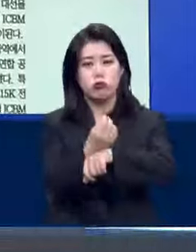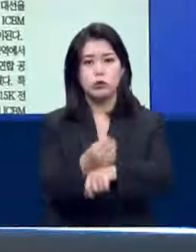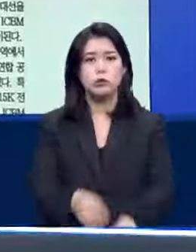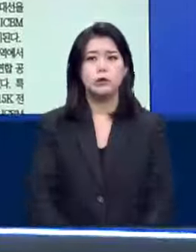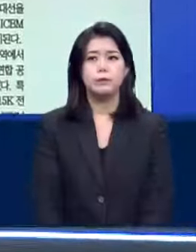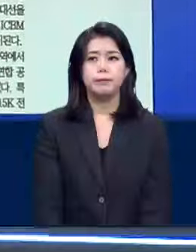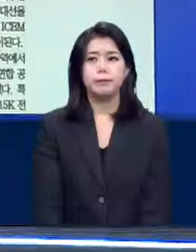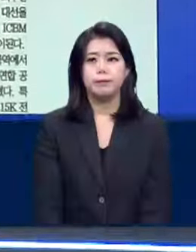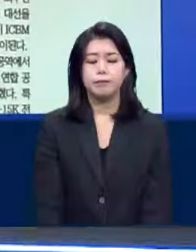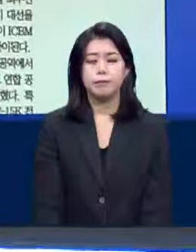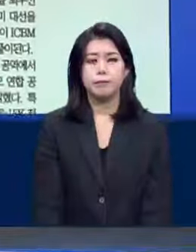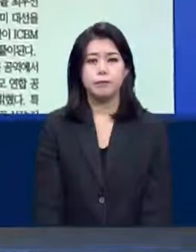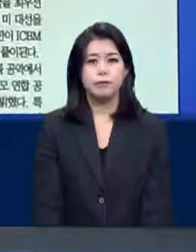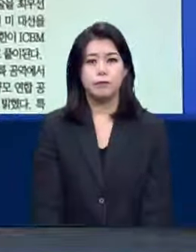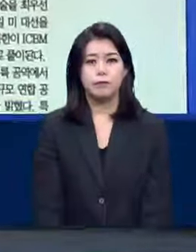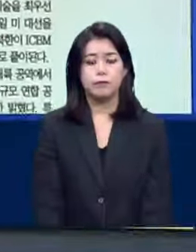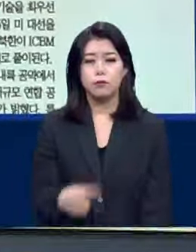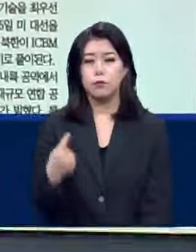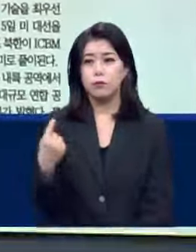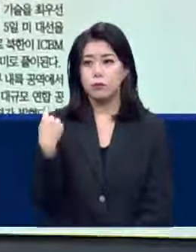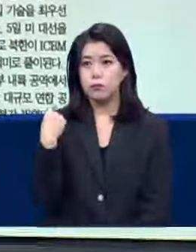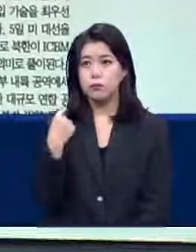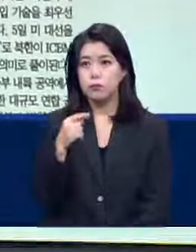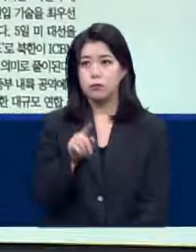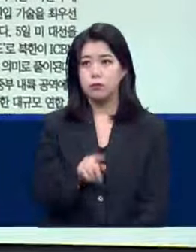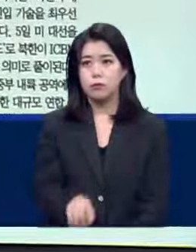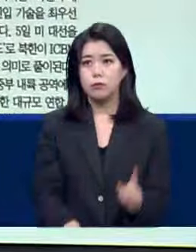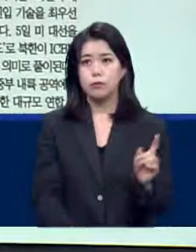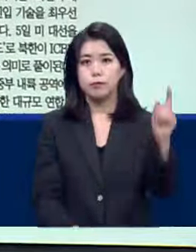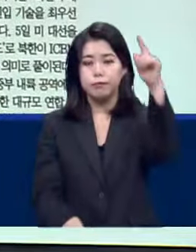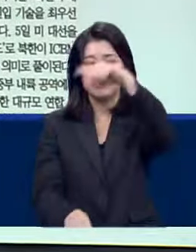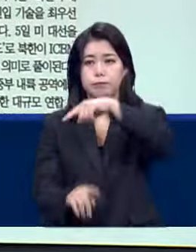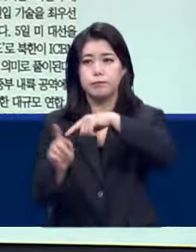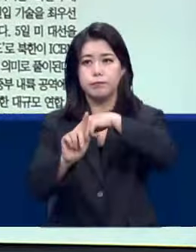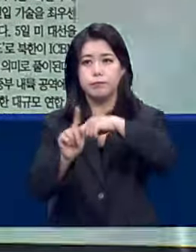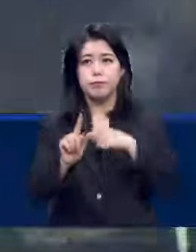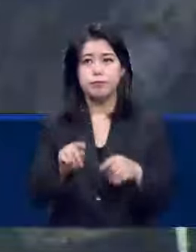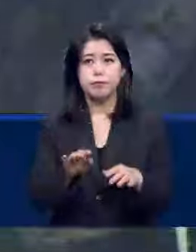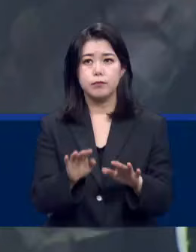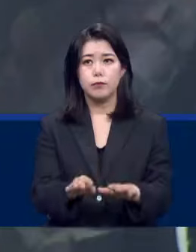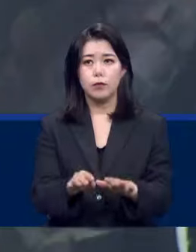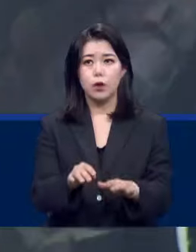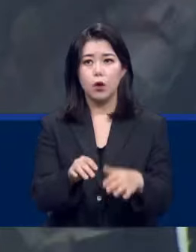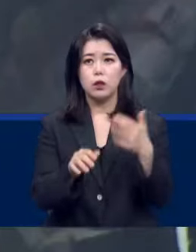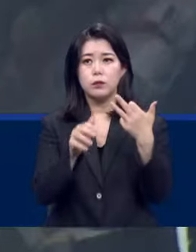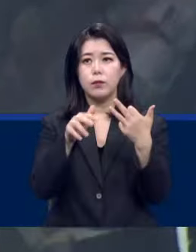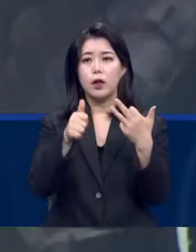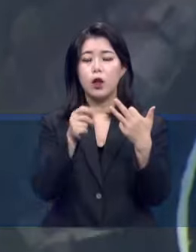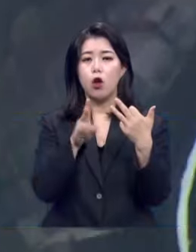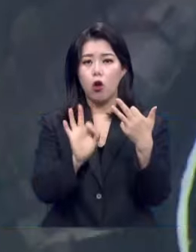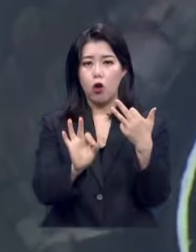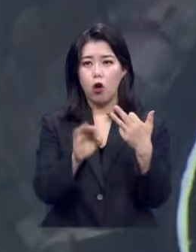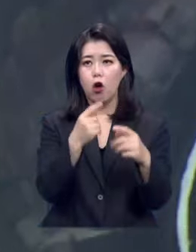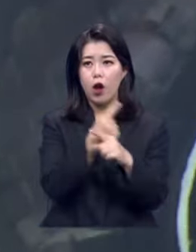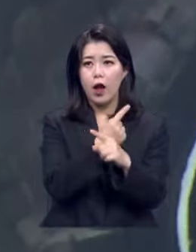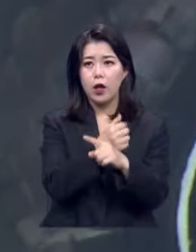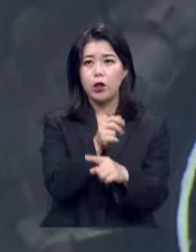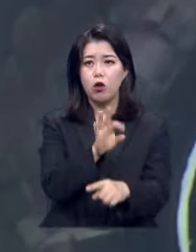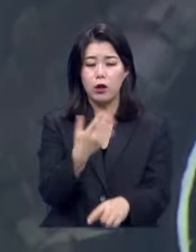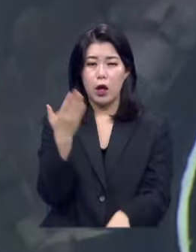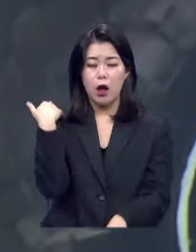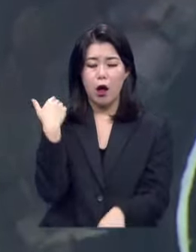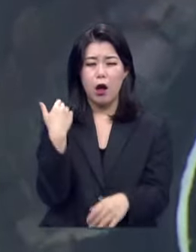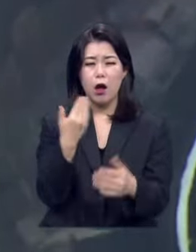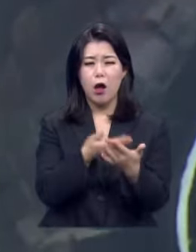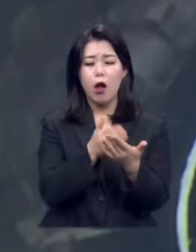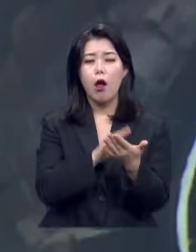드렸었어요요 좀 볼까요이 어제 쏘아 올린 거 여기선 지금이 동아일보의 추측인데 화성 18형에 개량형 화성 18형 직전에 썼던